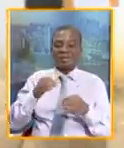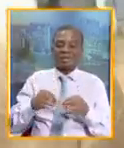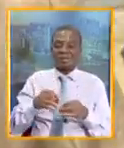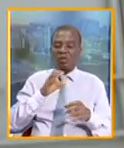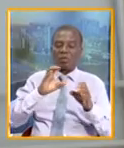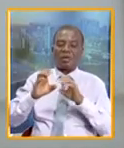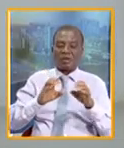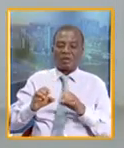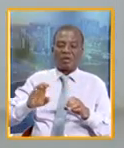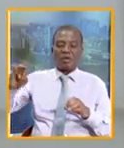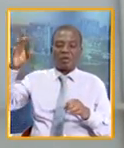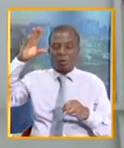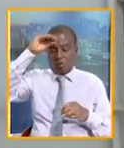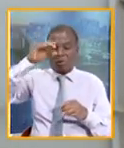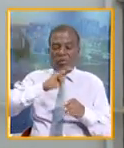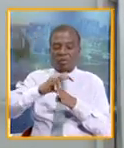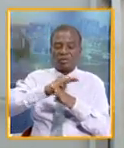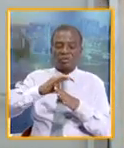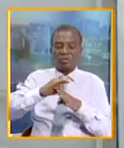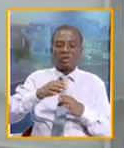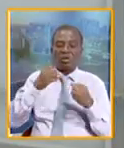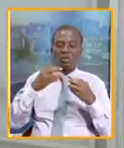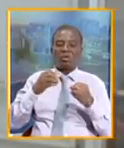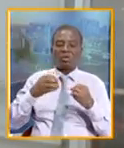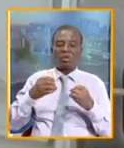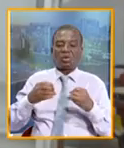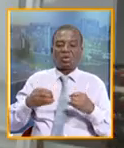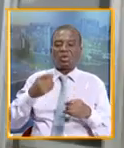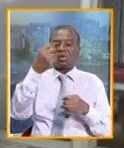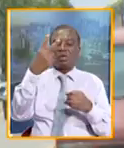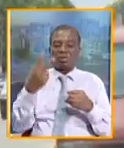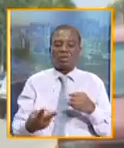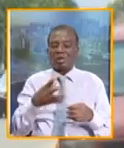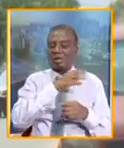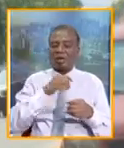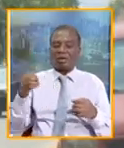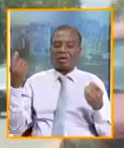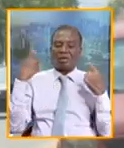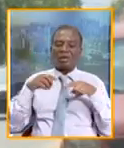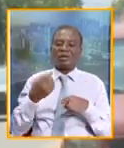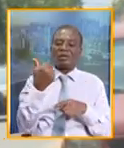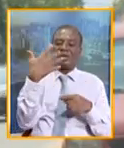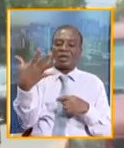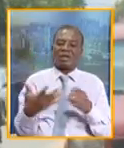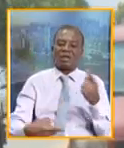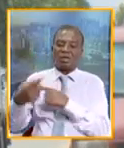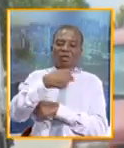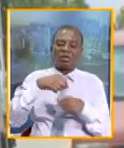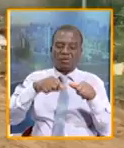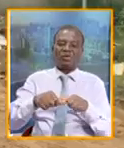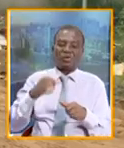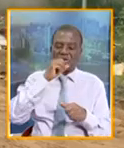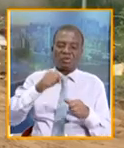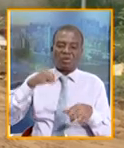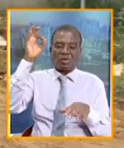gains du moment, l'homme d'affaires reconnaît réaliser plus de la moitié de son chiffre d'affaires annuel lors des 15 jours que dure la campagne